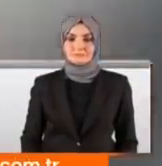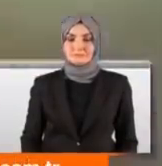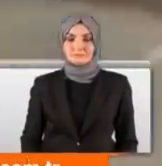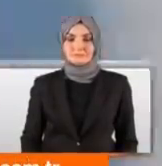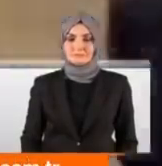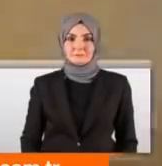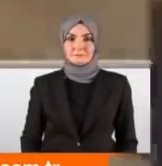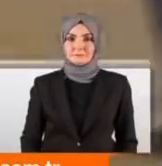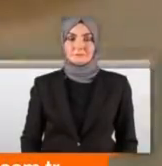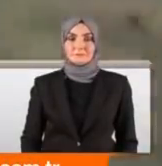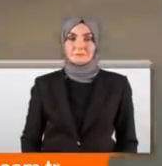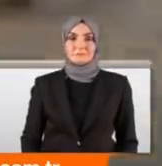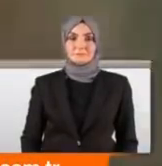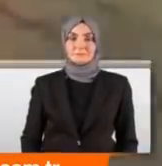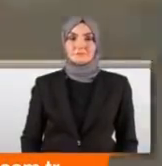en